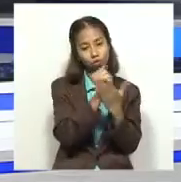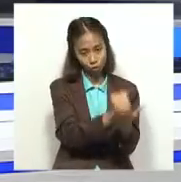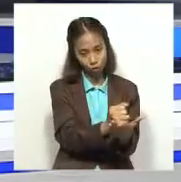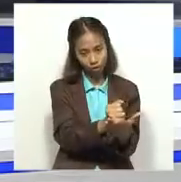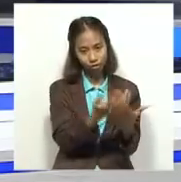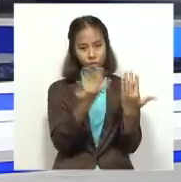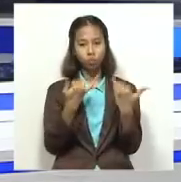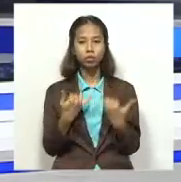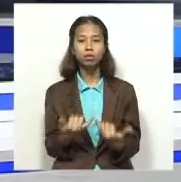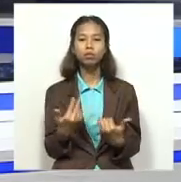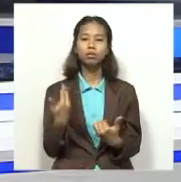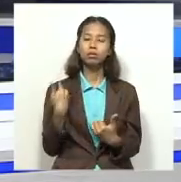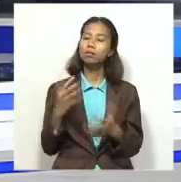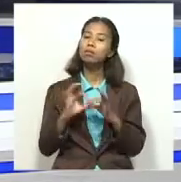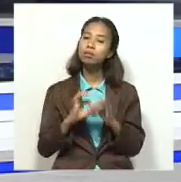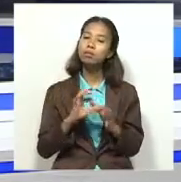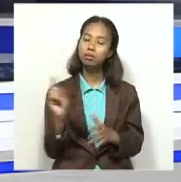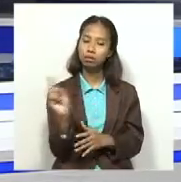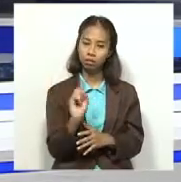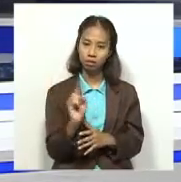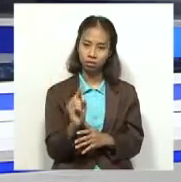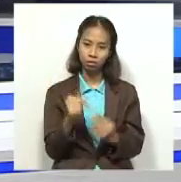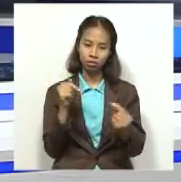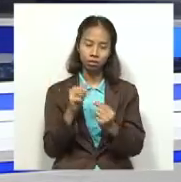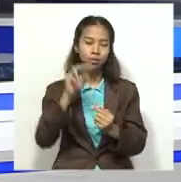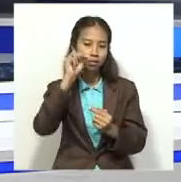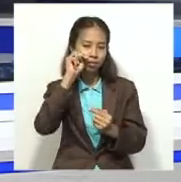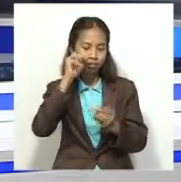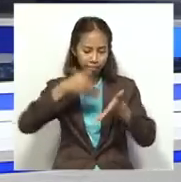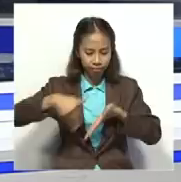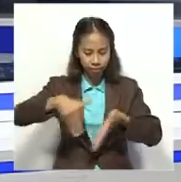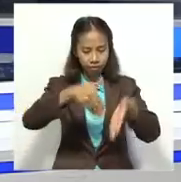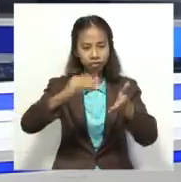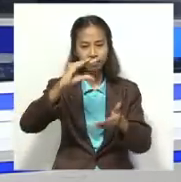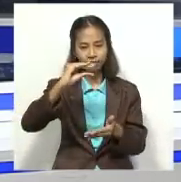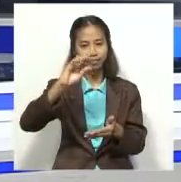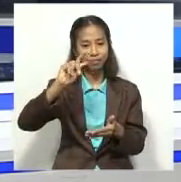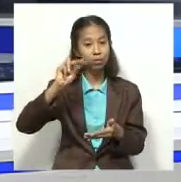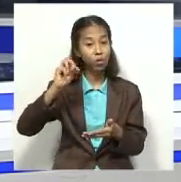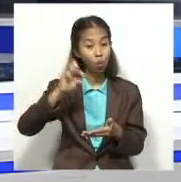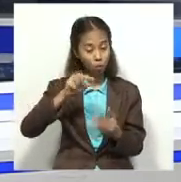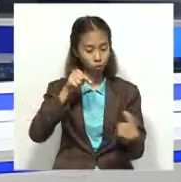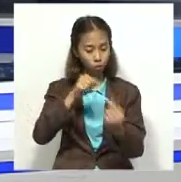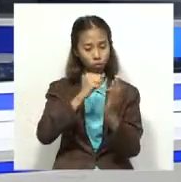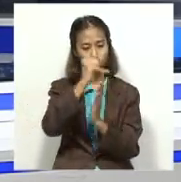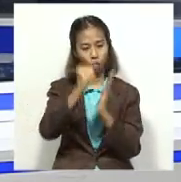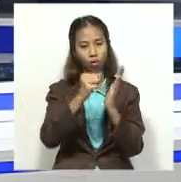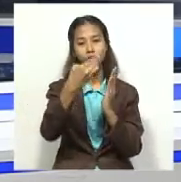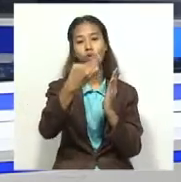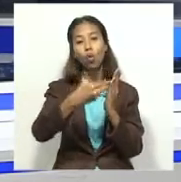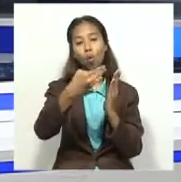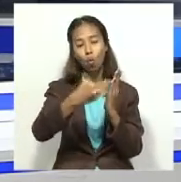และที่กำลังอยู่ในสถานการณ์ที่น่าเป็นห่วงนะคะก็คือปริมาณน้ำโขงที่สูงขึ้นไม่หยุดล่าสุดที่จังหวัดหนองคายค่ะ